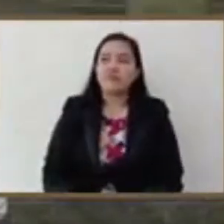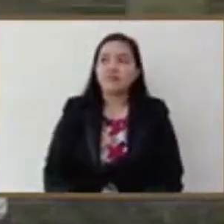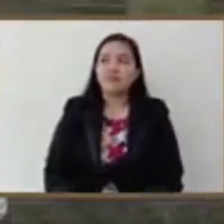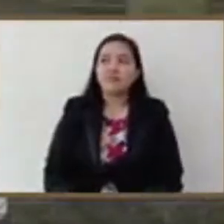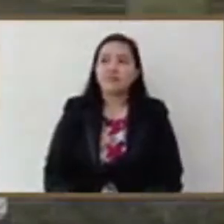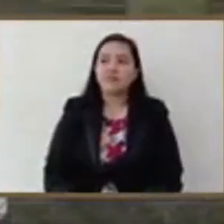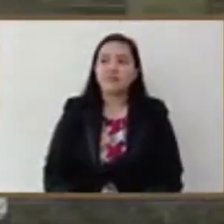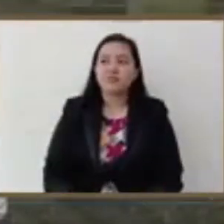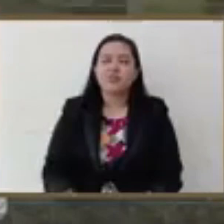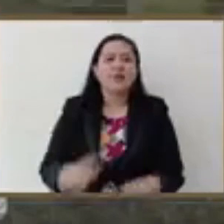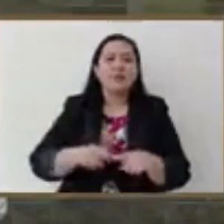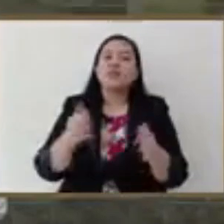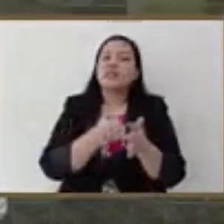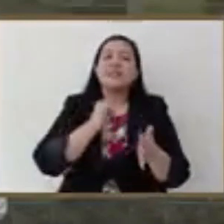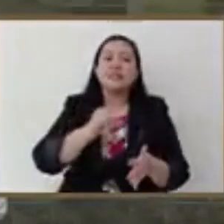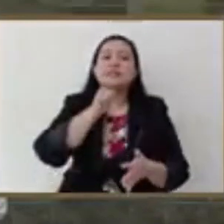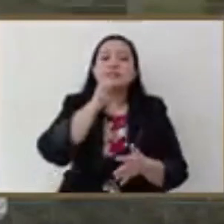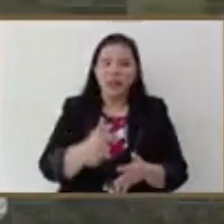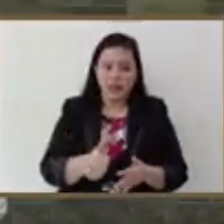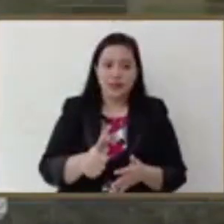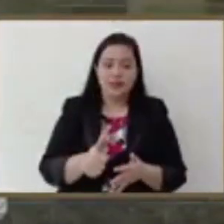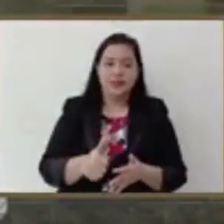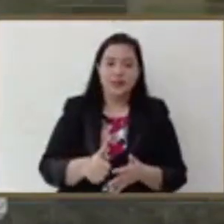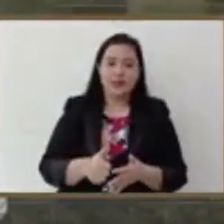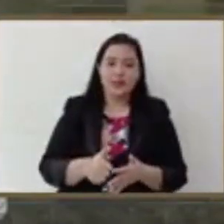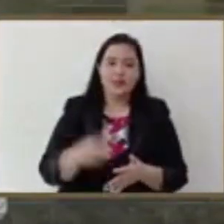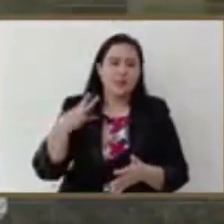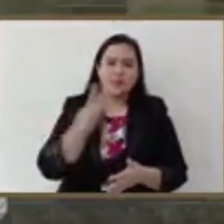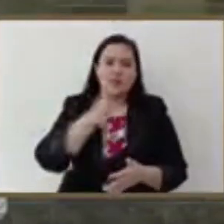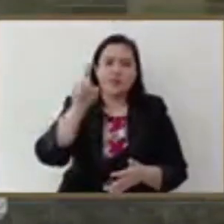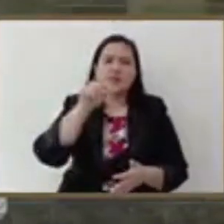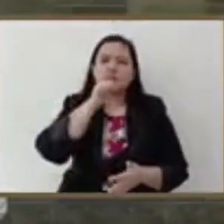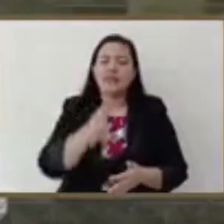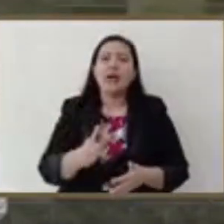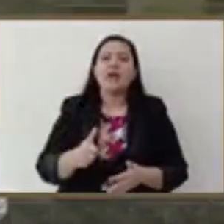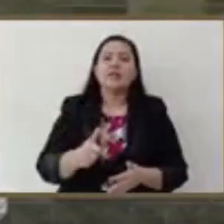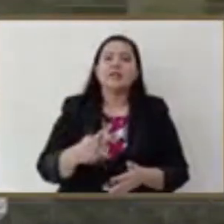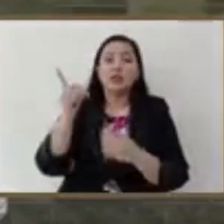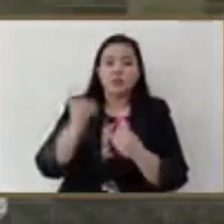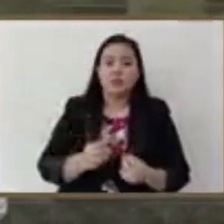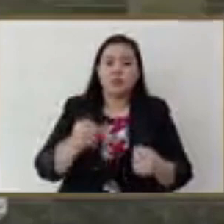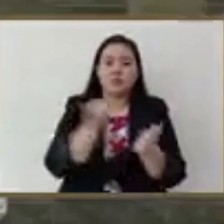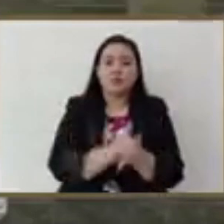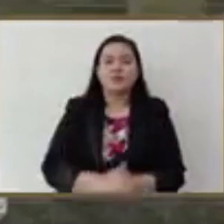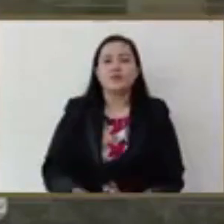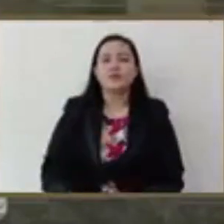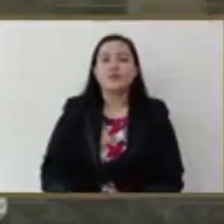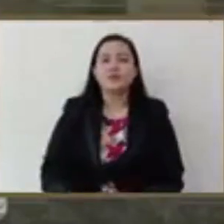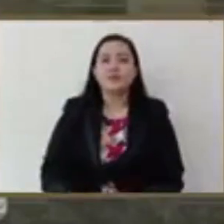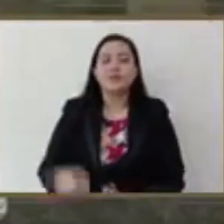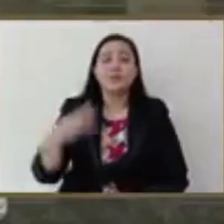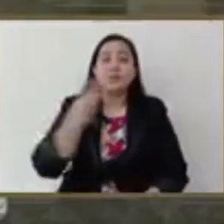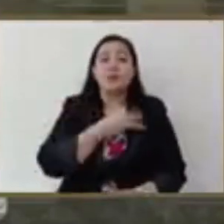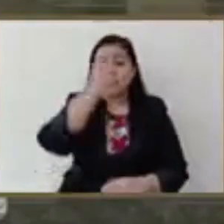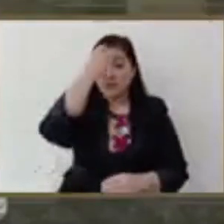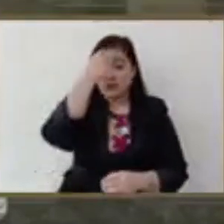Nandito tayo sa mundong makasalanan. Hindi po yan ang ating dapat asahan, mga kapatid. See? Now, we understand na marami